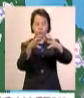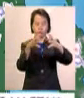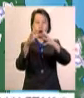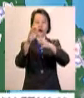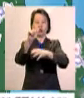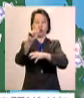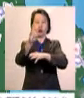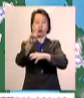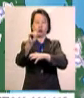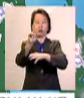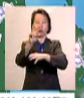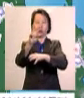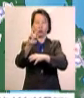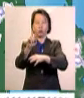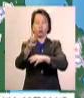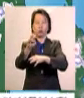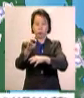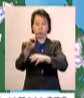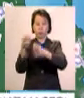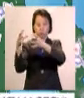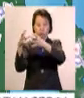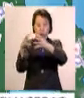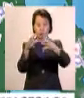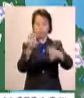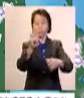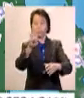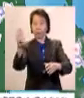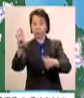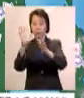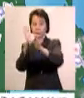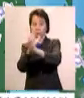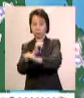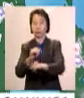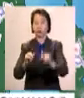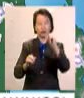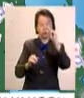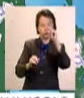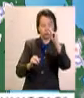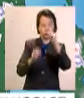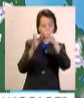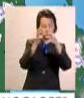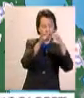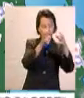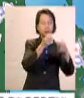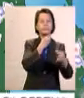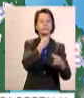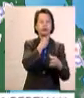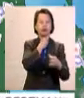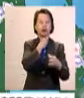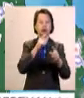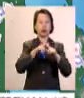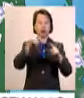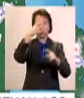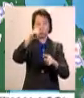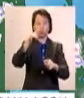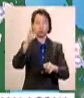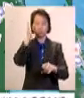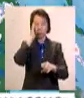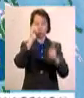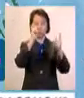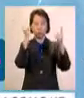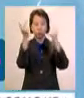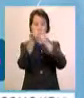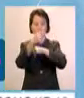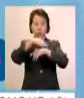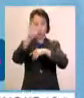di bahagian barat negeri Sarawak dan juga sedikit di negeri Perak. Walau bagaimanapun, untuk melihat keadaan cuaca